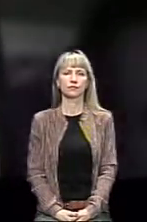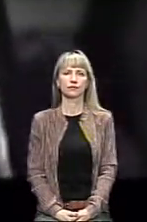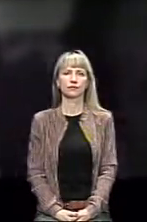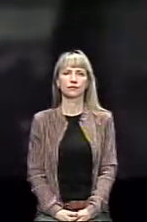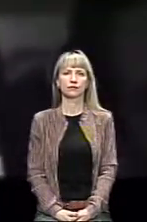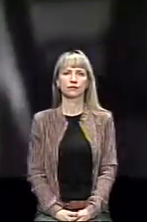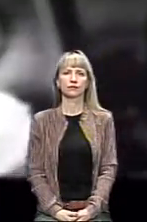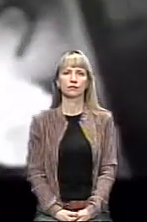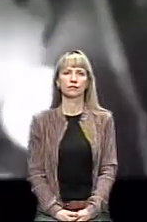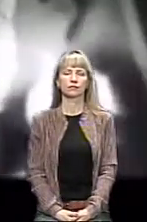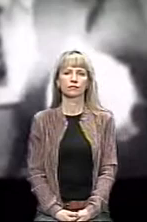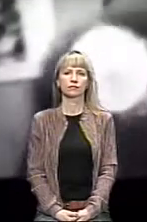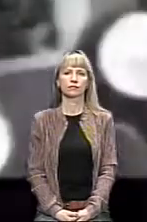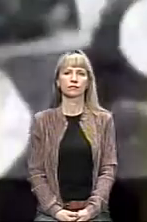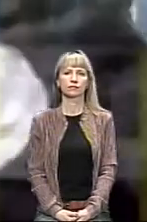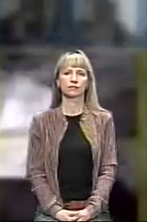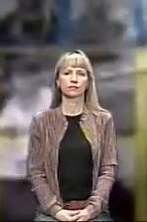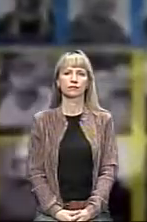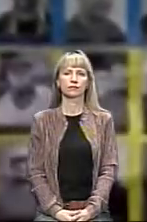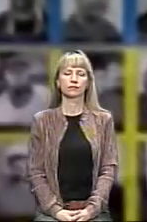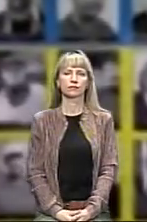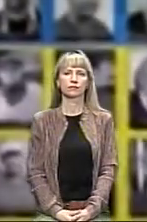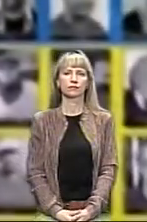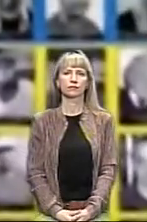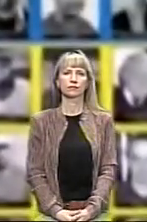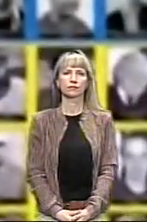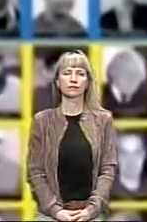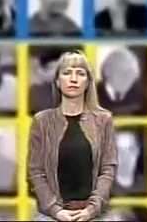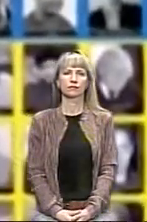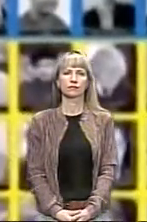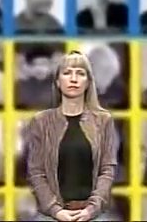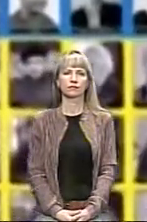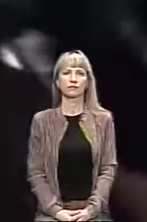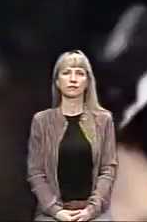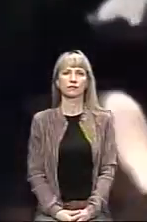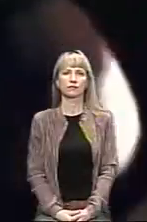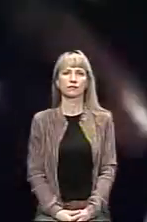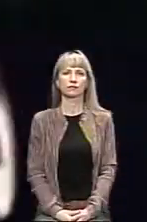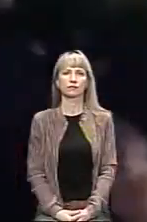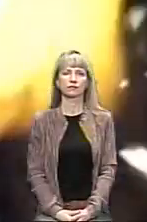Thank you.